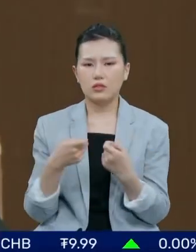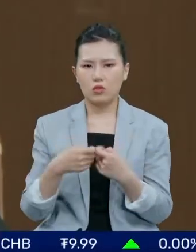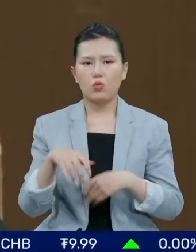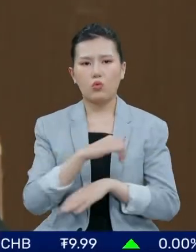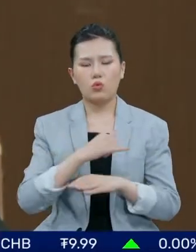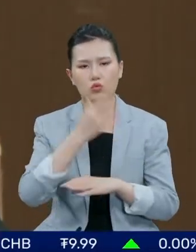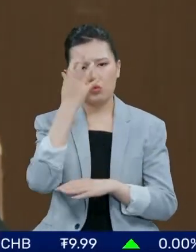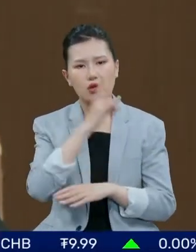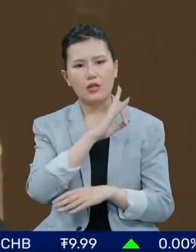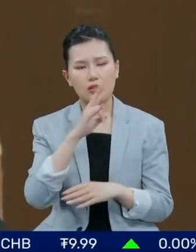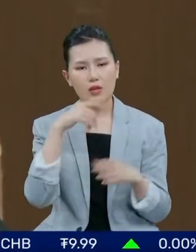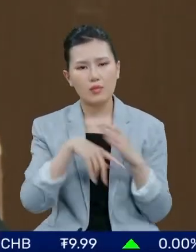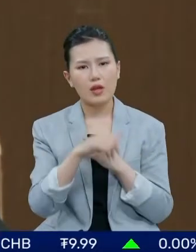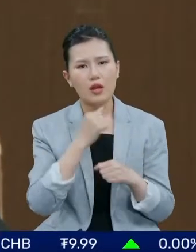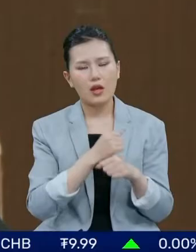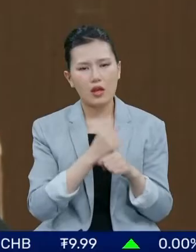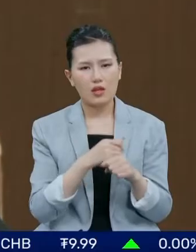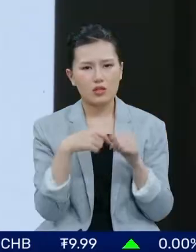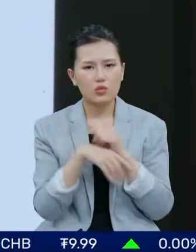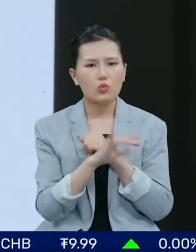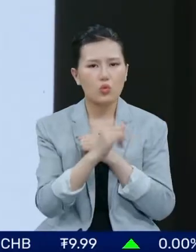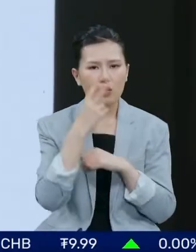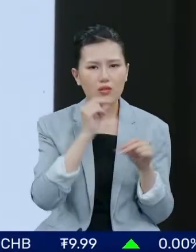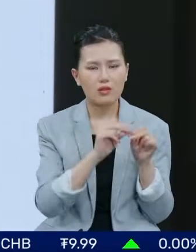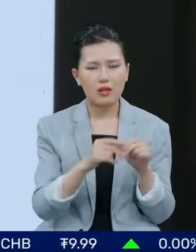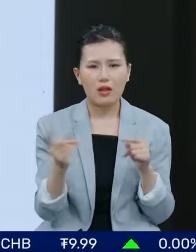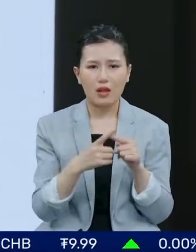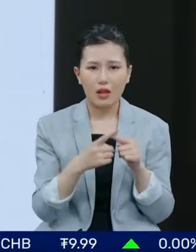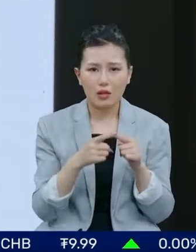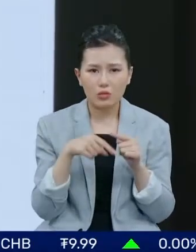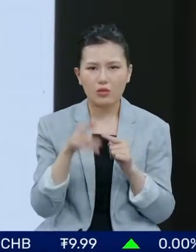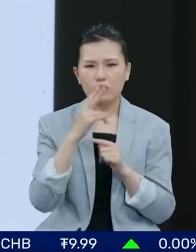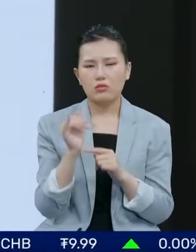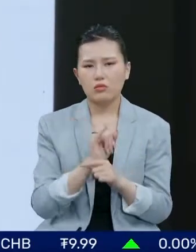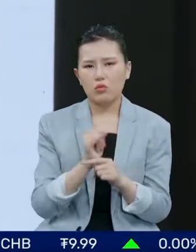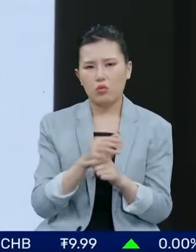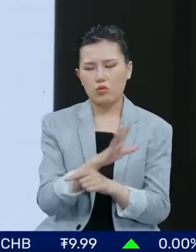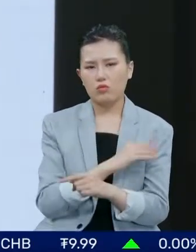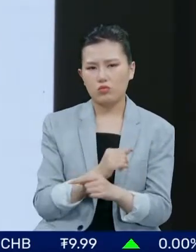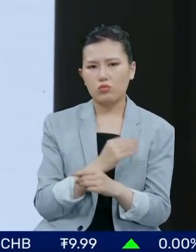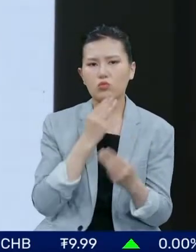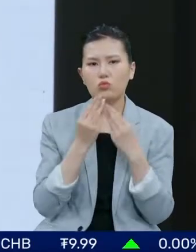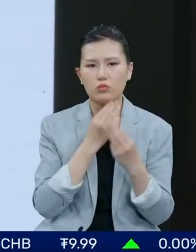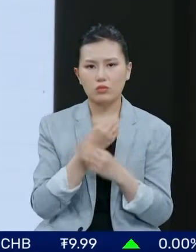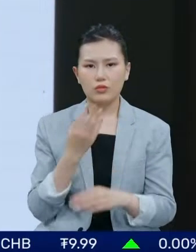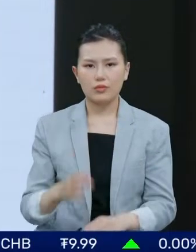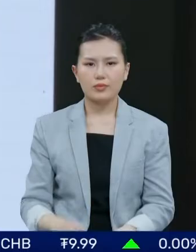дотоод үйл ажиллагааг хянах, намын хатуу гишүүнчлэгийг бий болгож байгааг улс төрийн намууд шүмжиж байна. Үүнийг